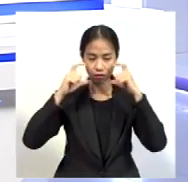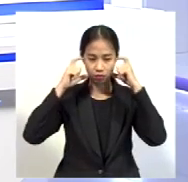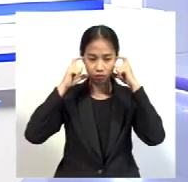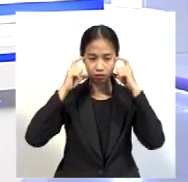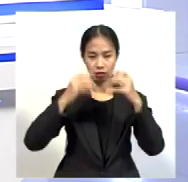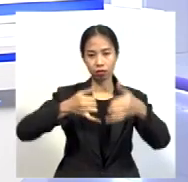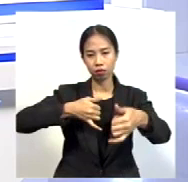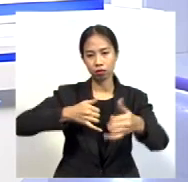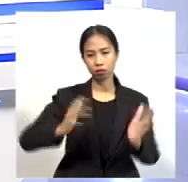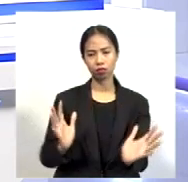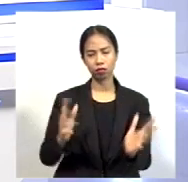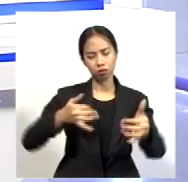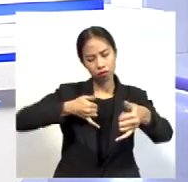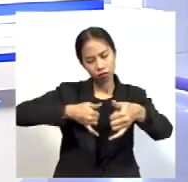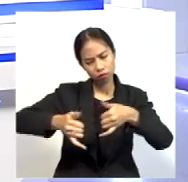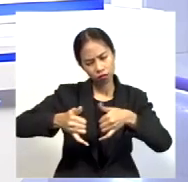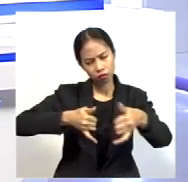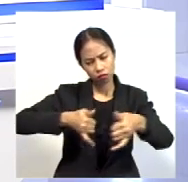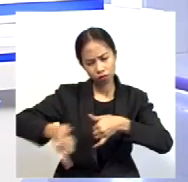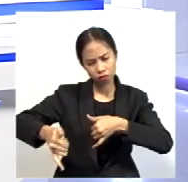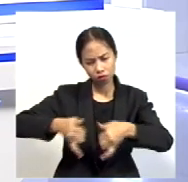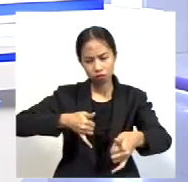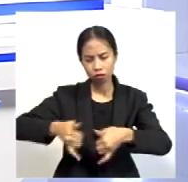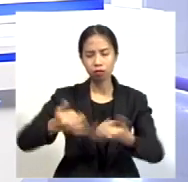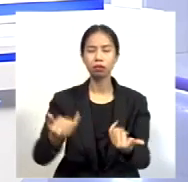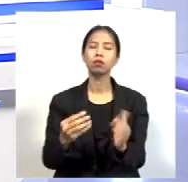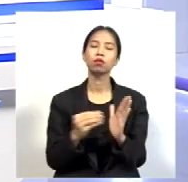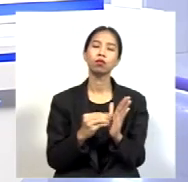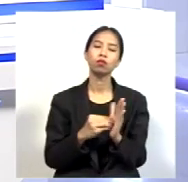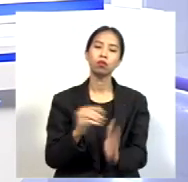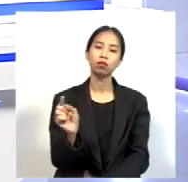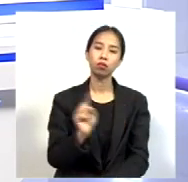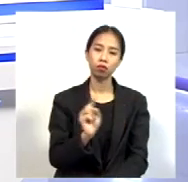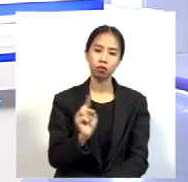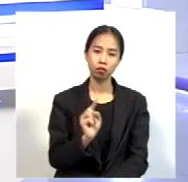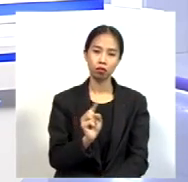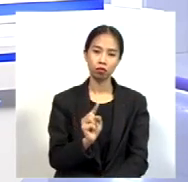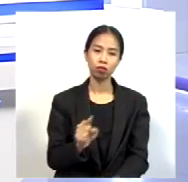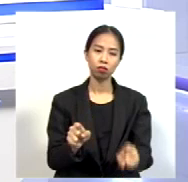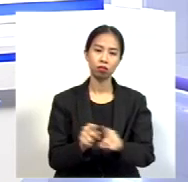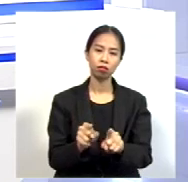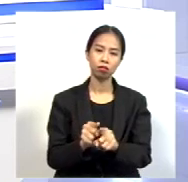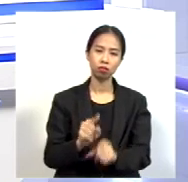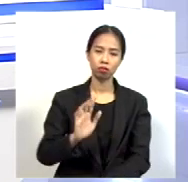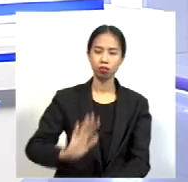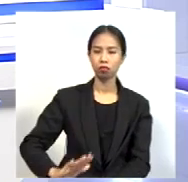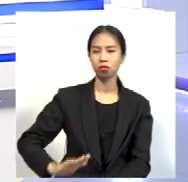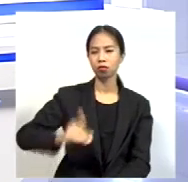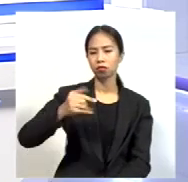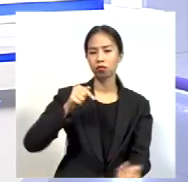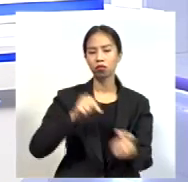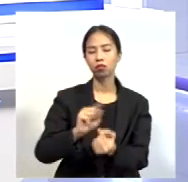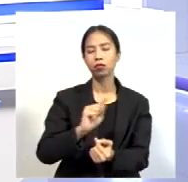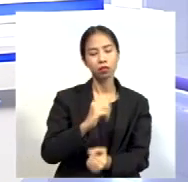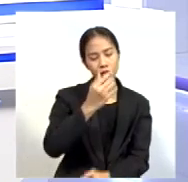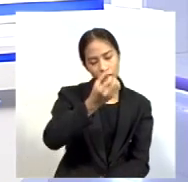ผ่านไปผ่านมาบนท้องถนนอย่าลืมนะฮะว่ากรุงเทพมหานครเราเป็นพื้นที่เมืองที่เป็นเมืองสตรีทฟู้ด